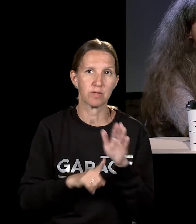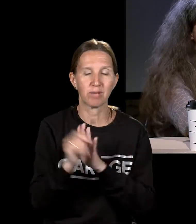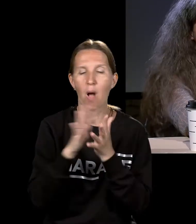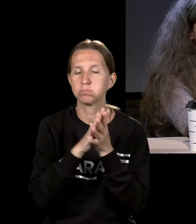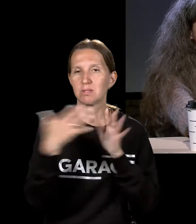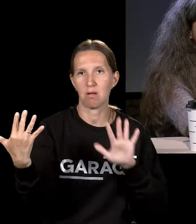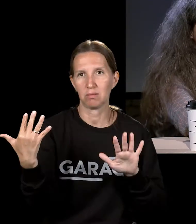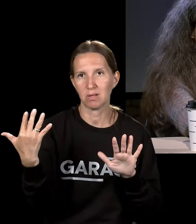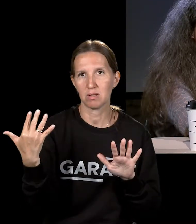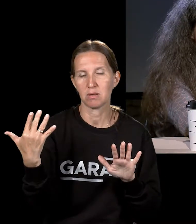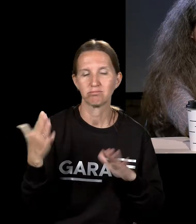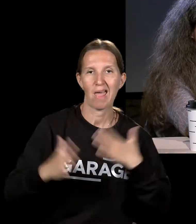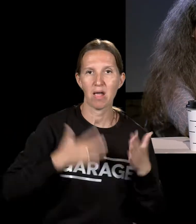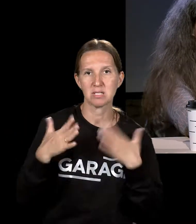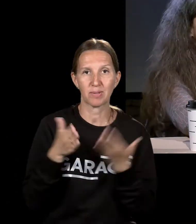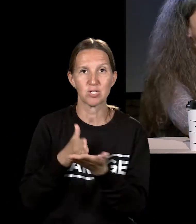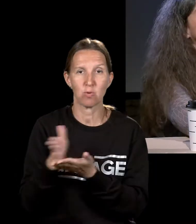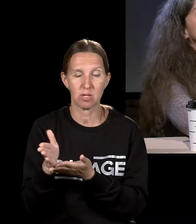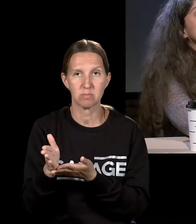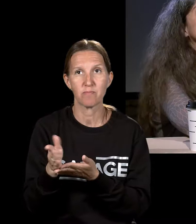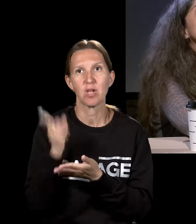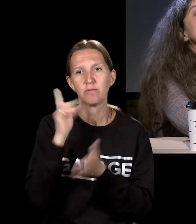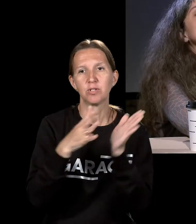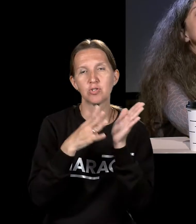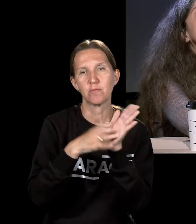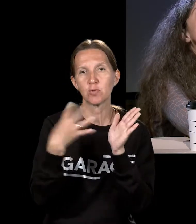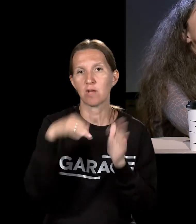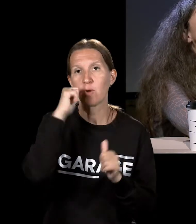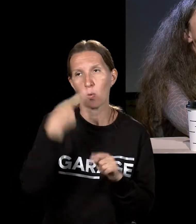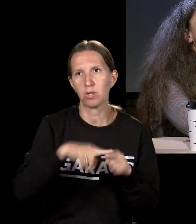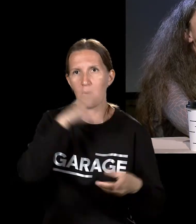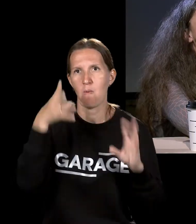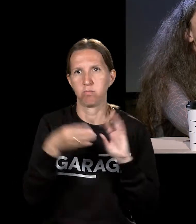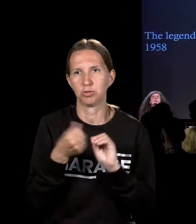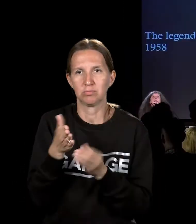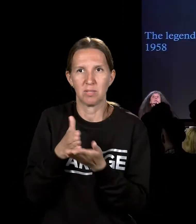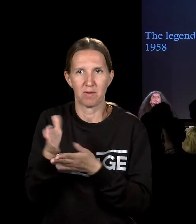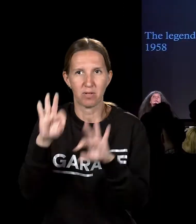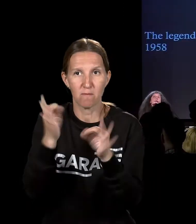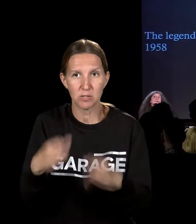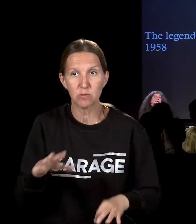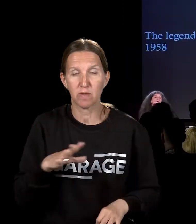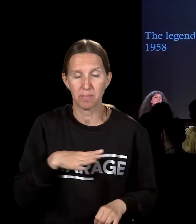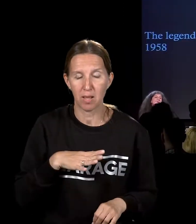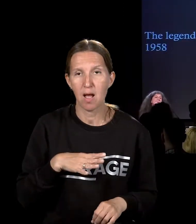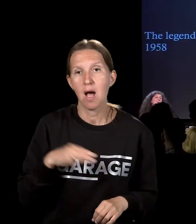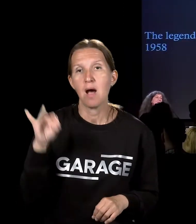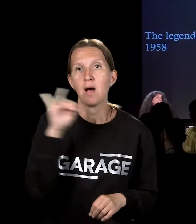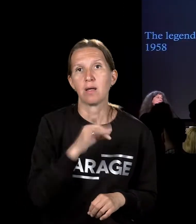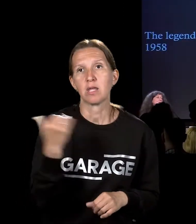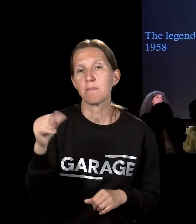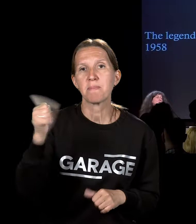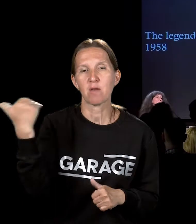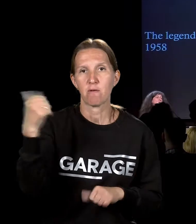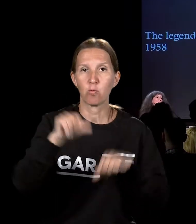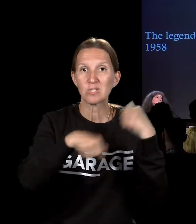начинать в 40-е годы, это то, что тогда было общим местом. Но впервые у него скульптура появляется в конце 50